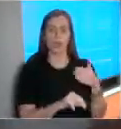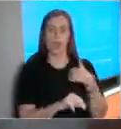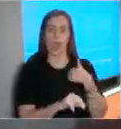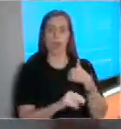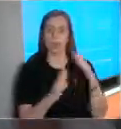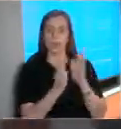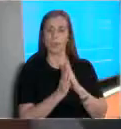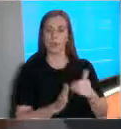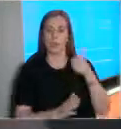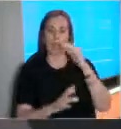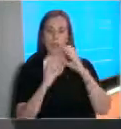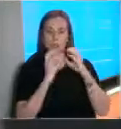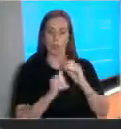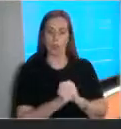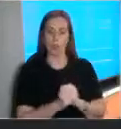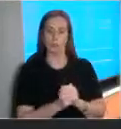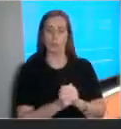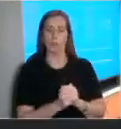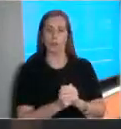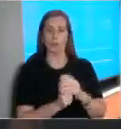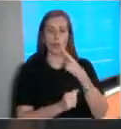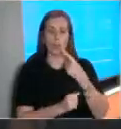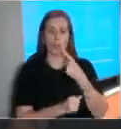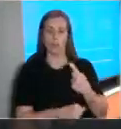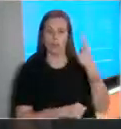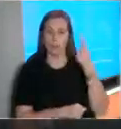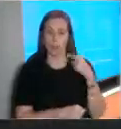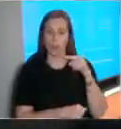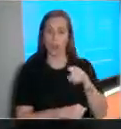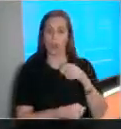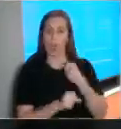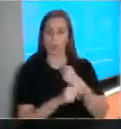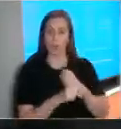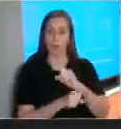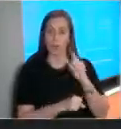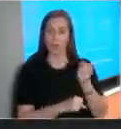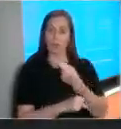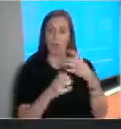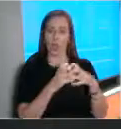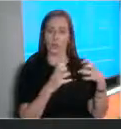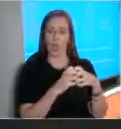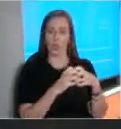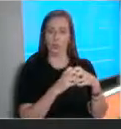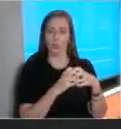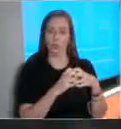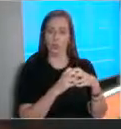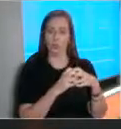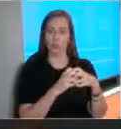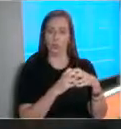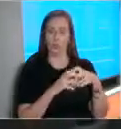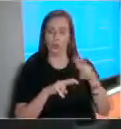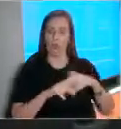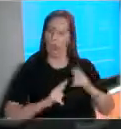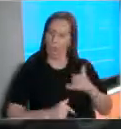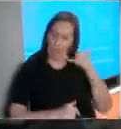פונה לשר התקשורת שאמר שלפני שנה הוא יגרום לזה שכל החברות שמשאירות אותנו על הקו